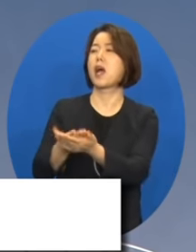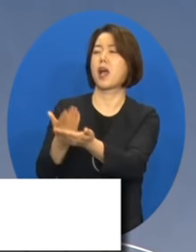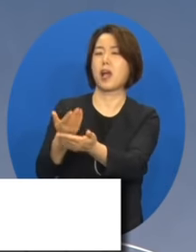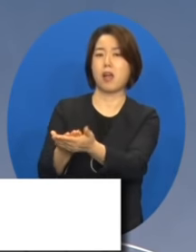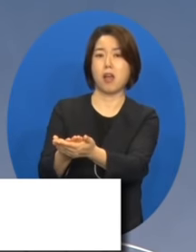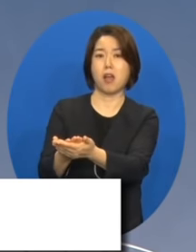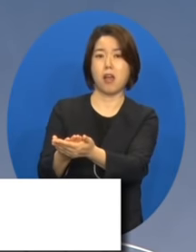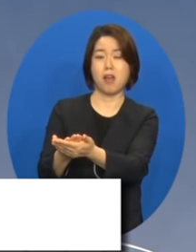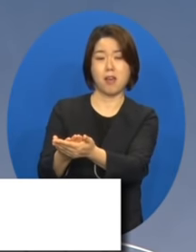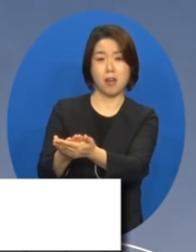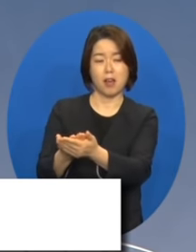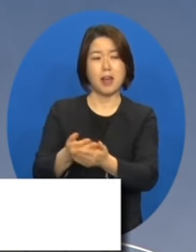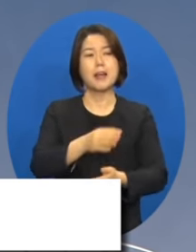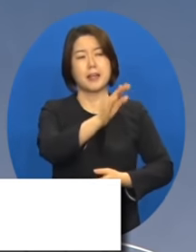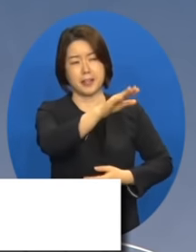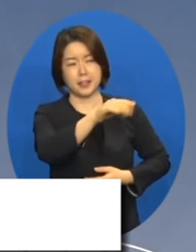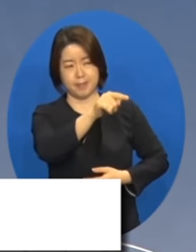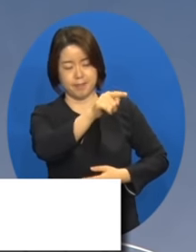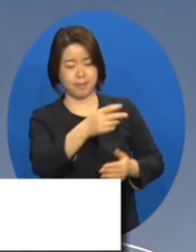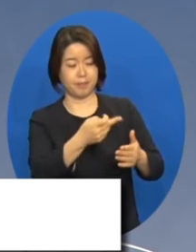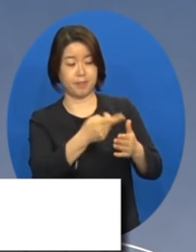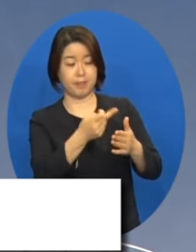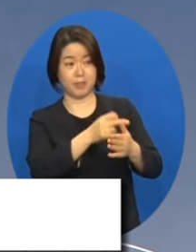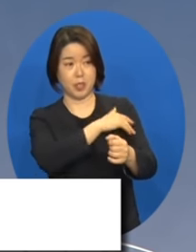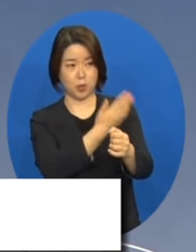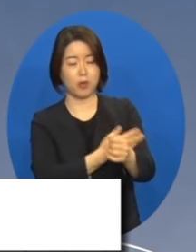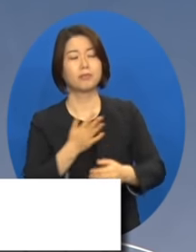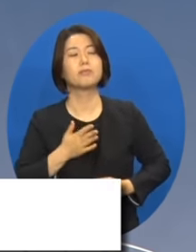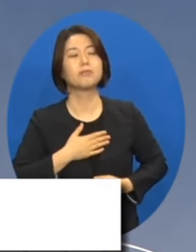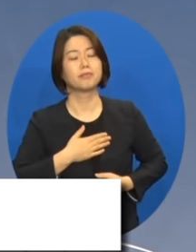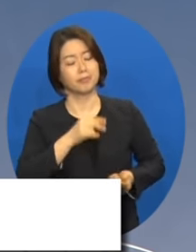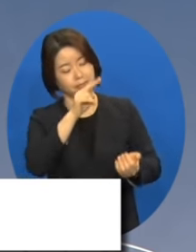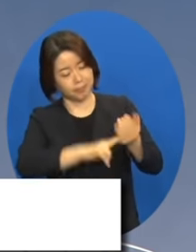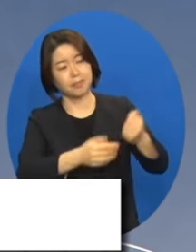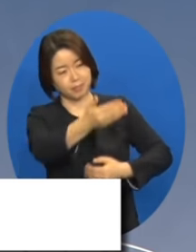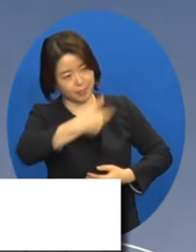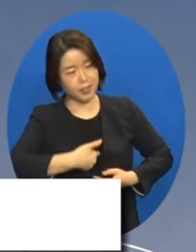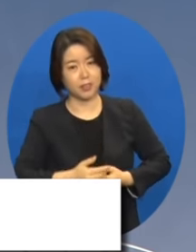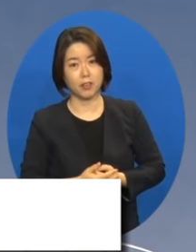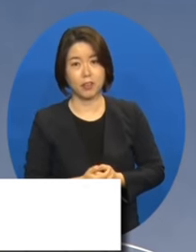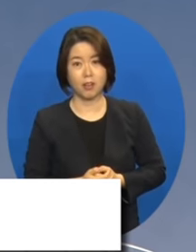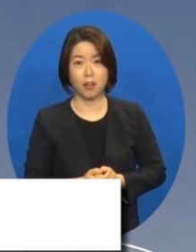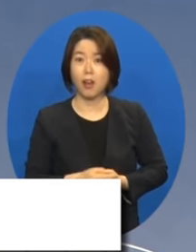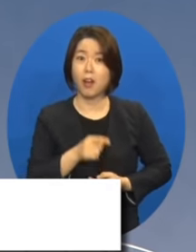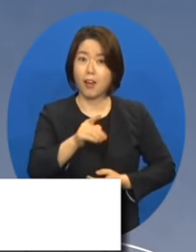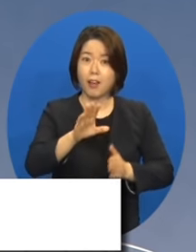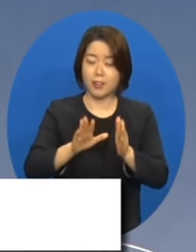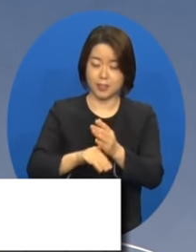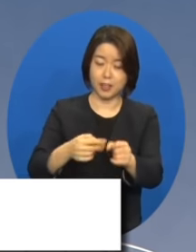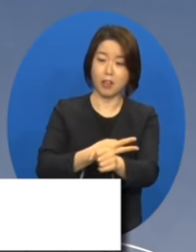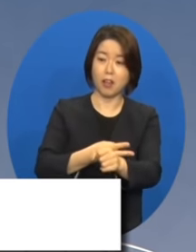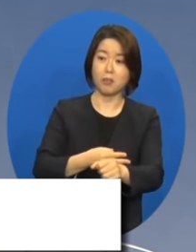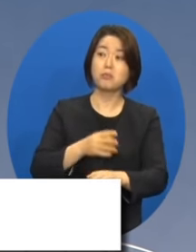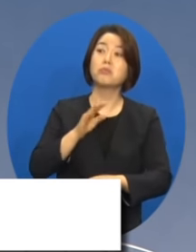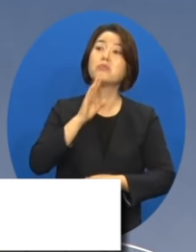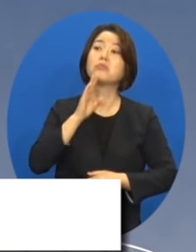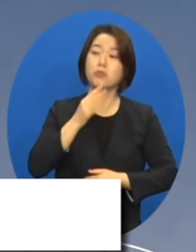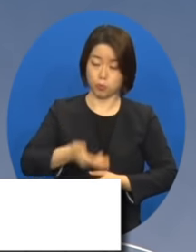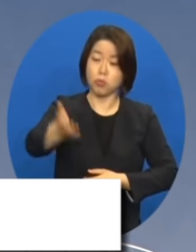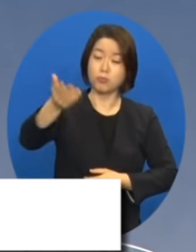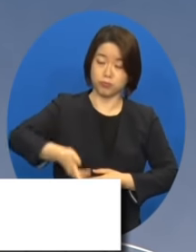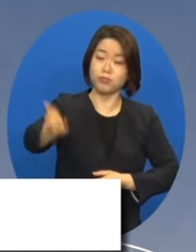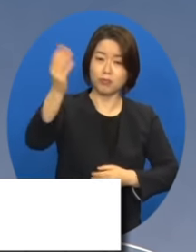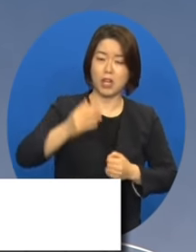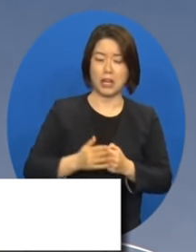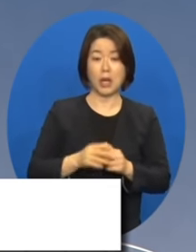그러면 형 그 장 잡고 나한테 팔아라 그때 에서가 아 그래 가져가 가져가